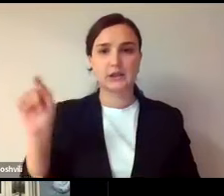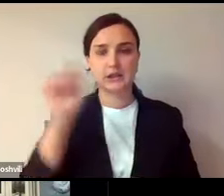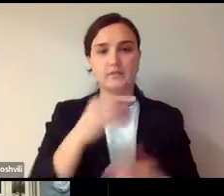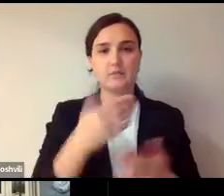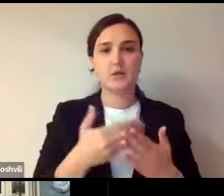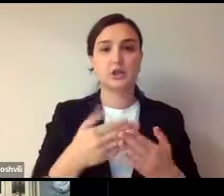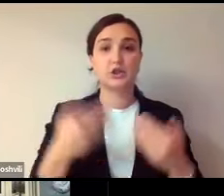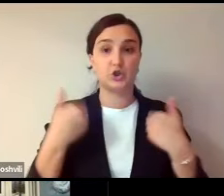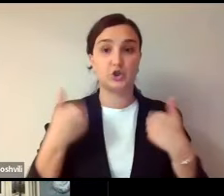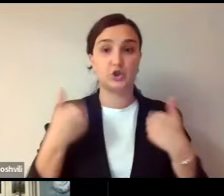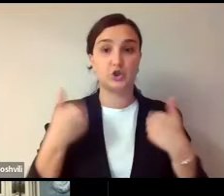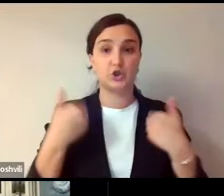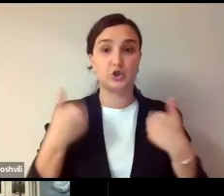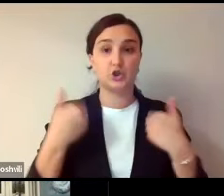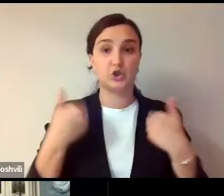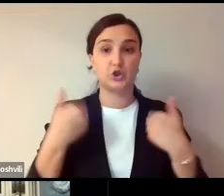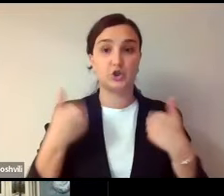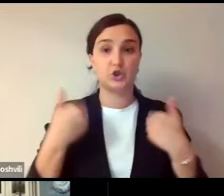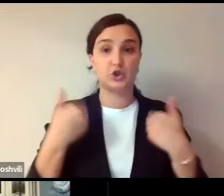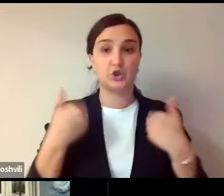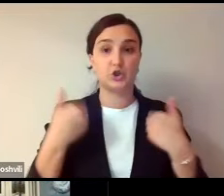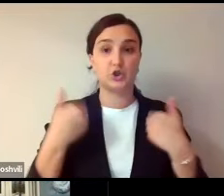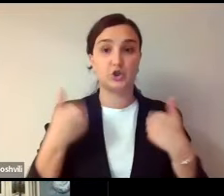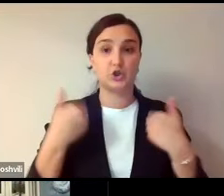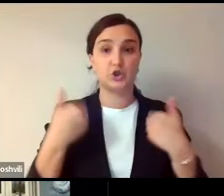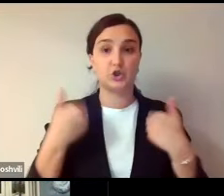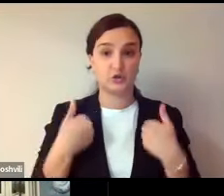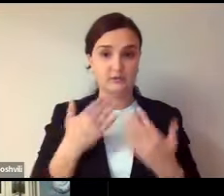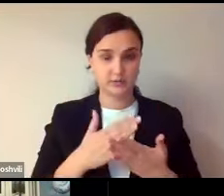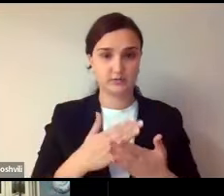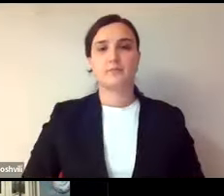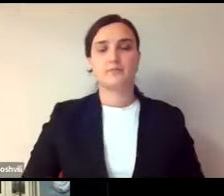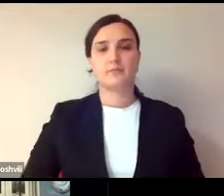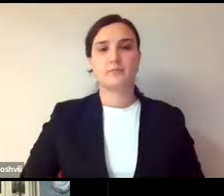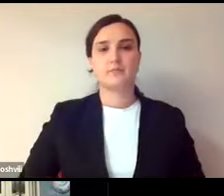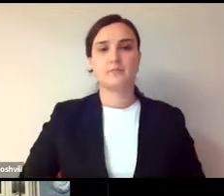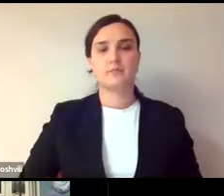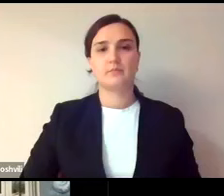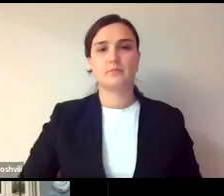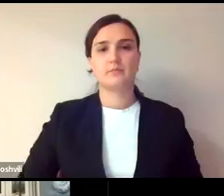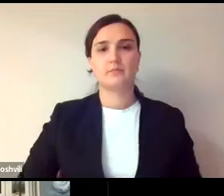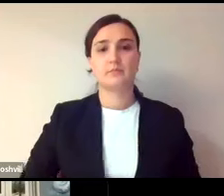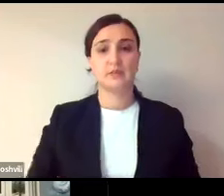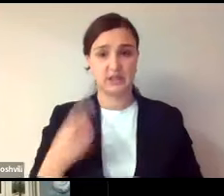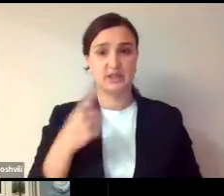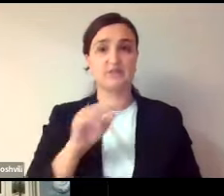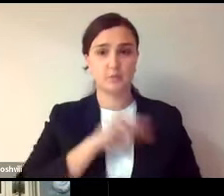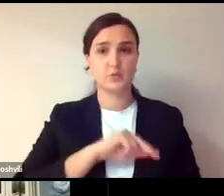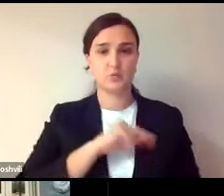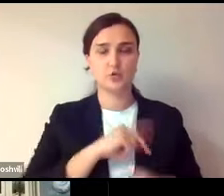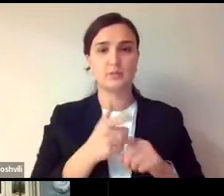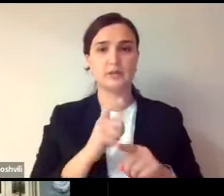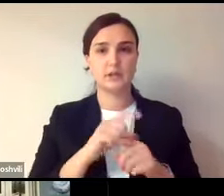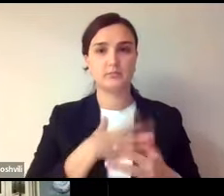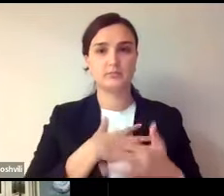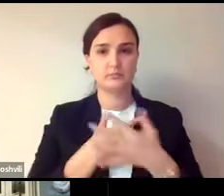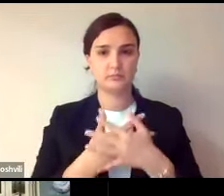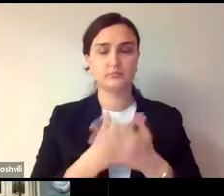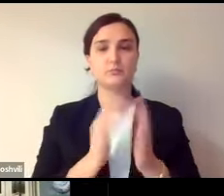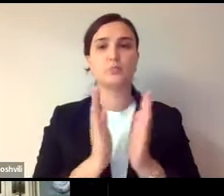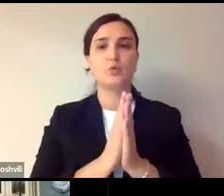როგორც ჩვენ ვართ, თუმცა არიან კიდე სხვებიც, რომლებიც მუშაობენ ამ თემაზე ძალიან გულისხმიერად, მოითხოვეთ და აუცილებლად